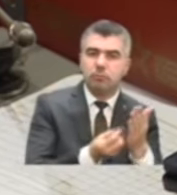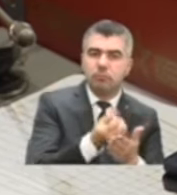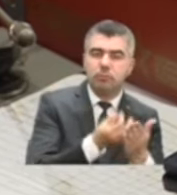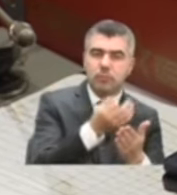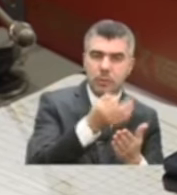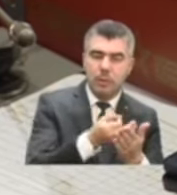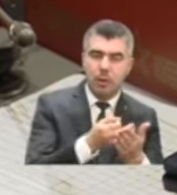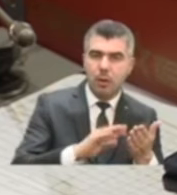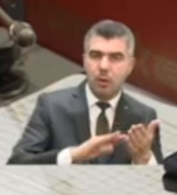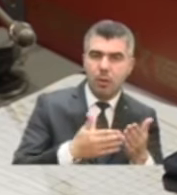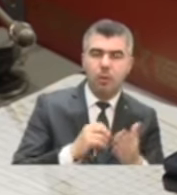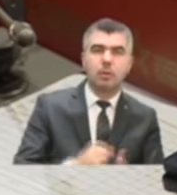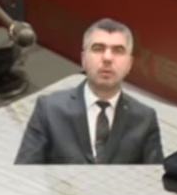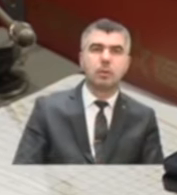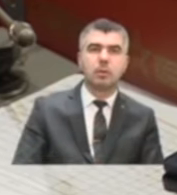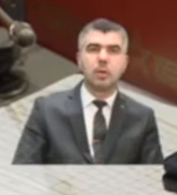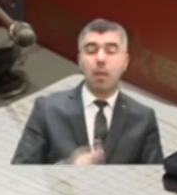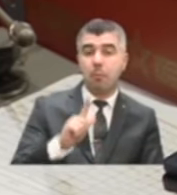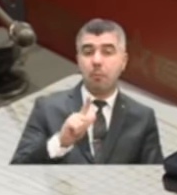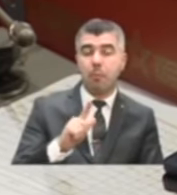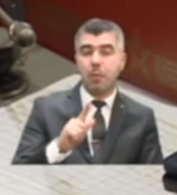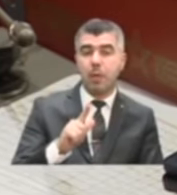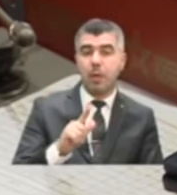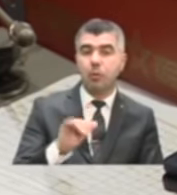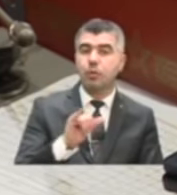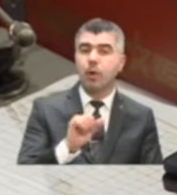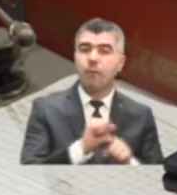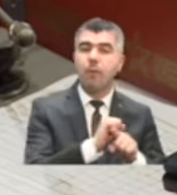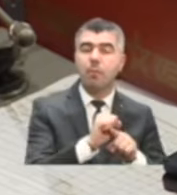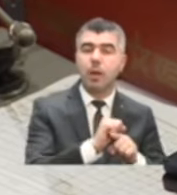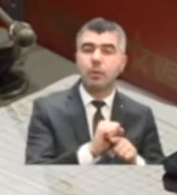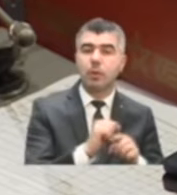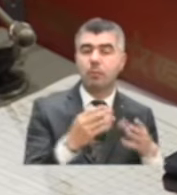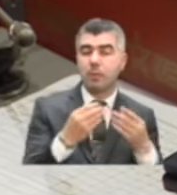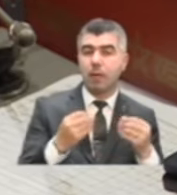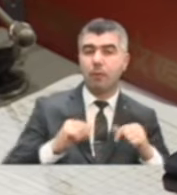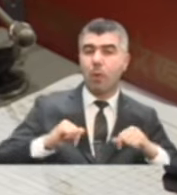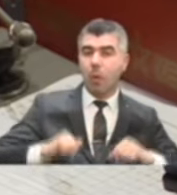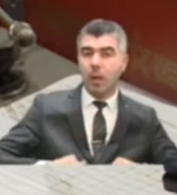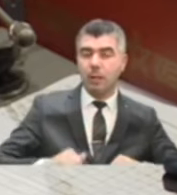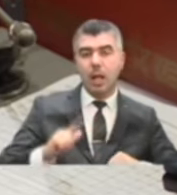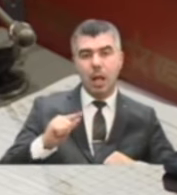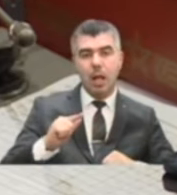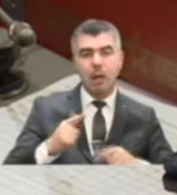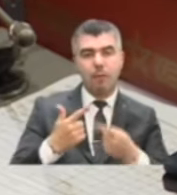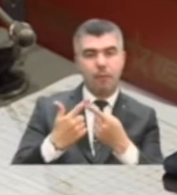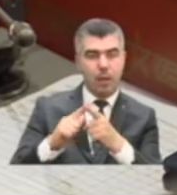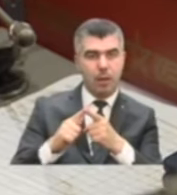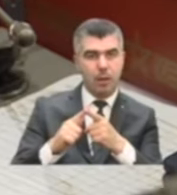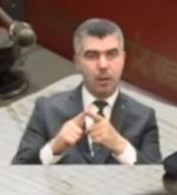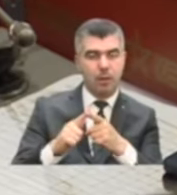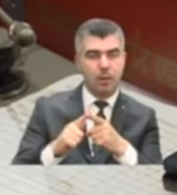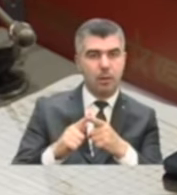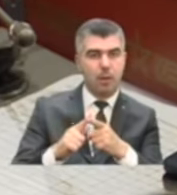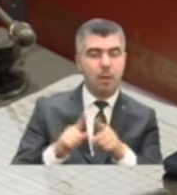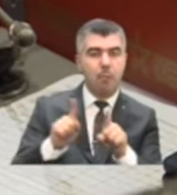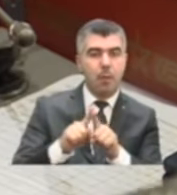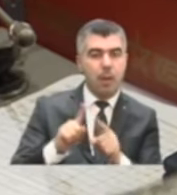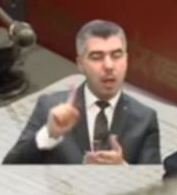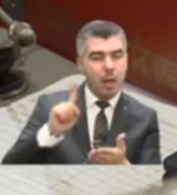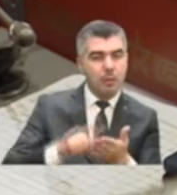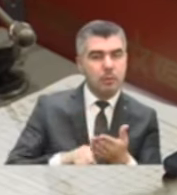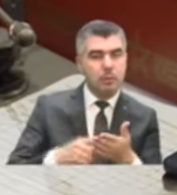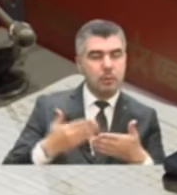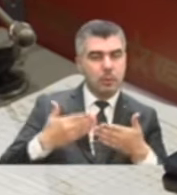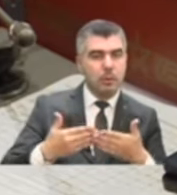في التطبيق ديال جواز الشباب، ولكن هذه لي فورماسيون التكوينات كاينين، مجموعه ديال القطاعات الحكوميه كيقدموا مجموعه ديال التكوينات. المطلوب واللي كنخدموا عليه حاليا